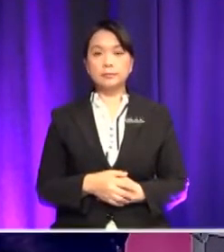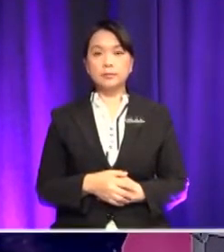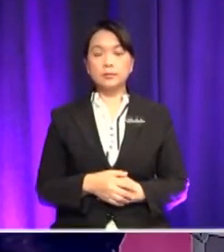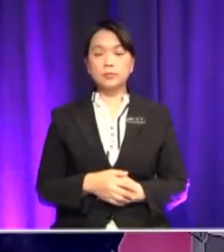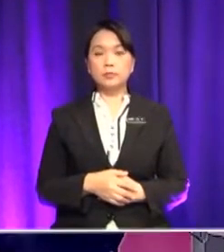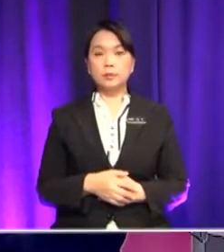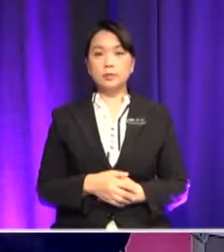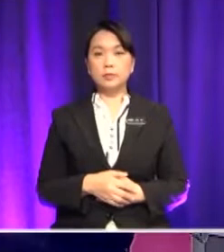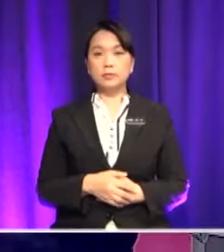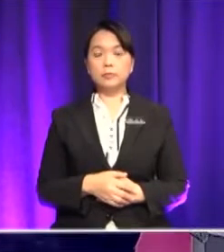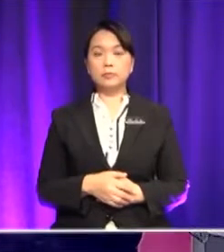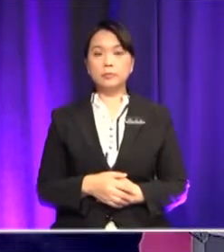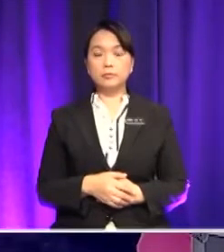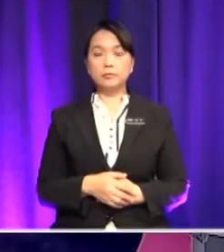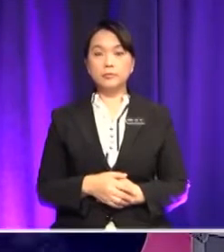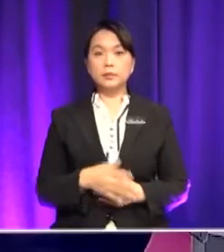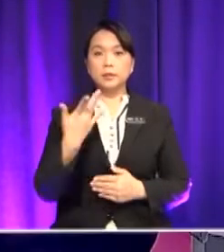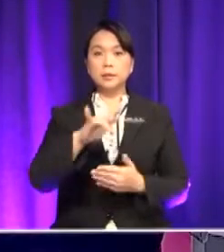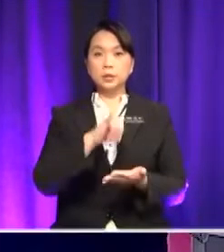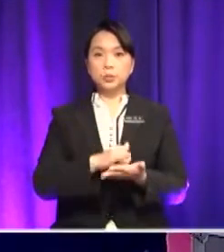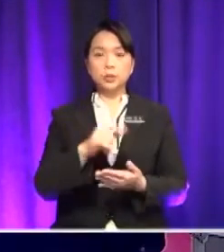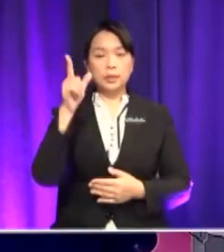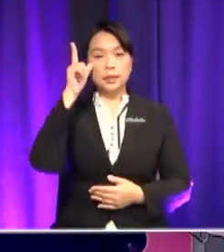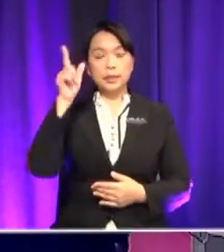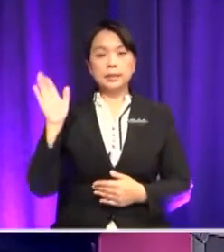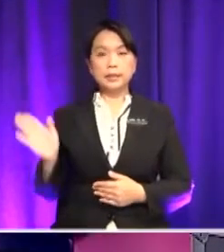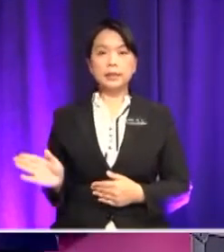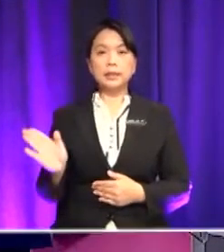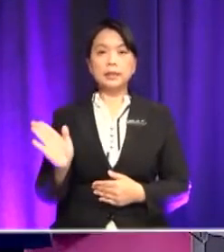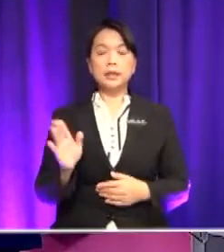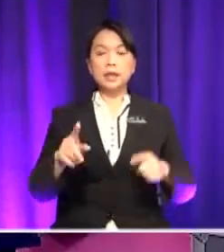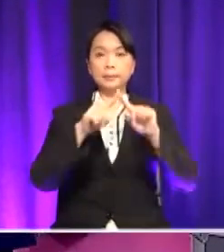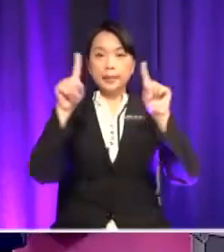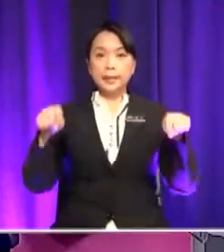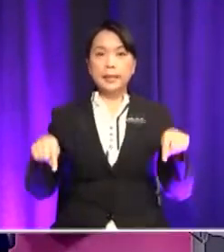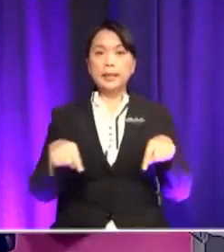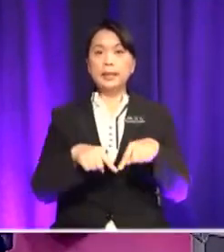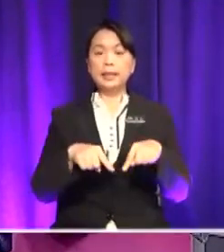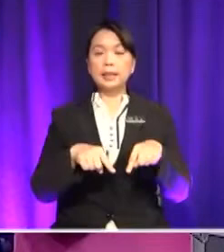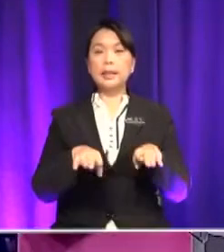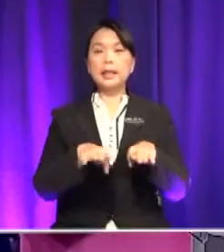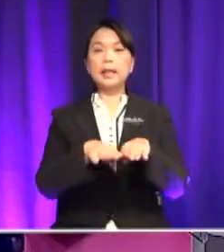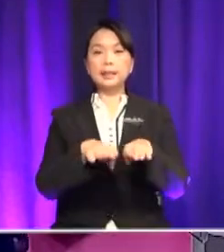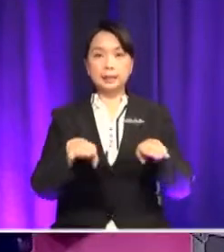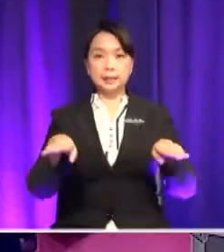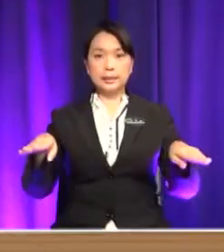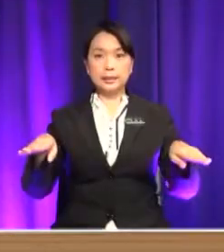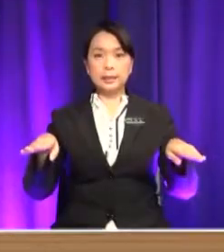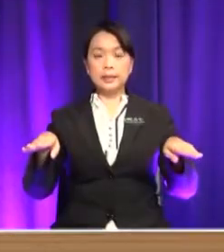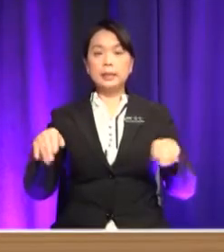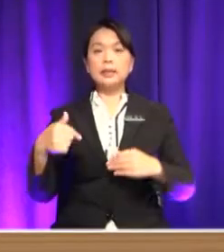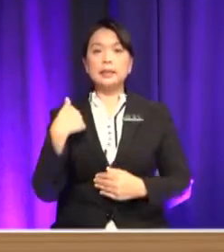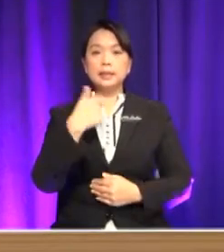Okey, kemudian kita pergi ke pelan lantai. Okey, pelan lantai ini adalah lebih spesifik lagi di mana kita nampak dia